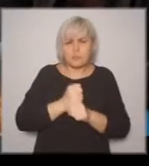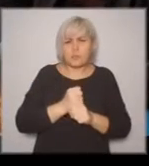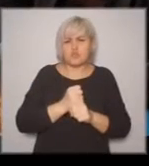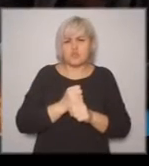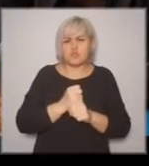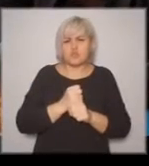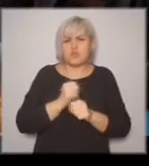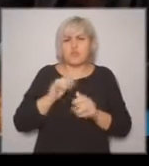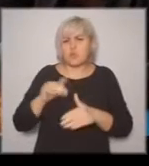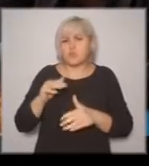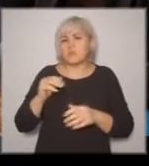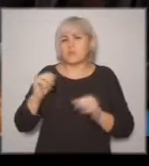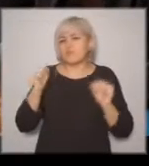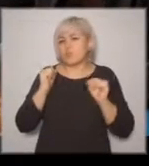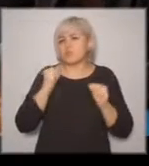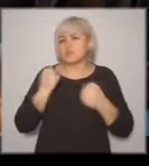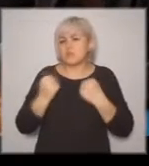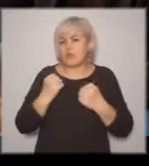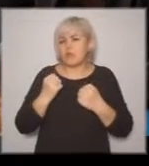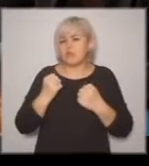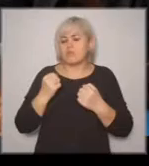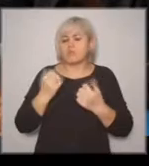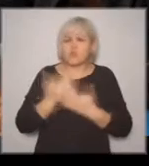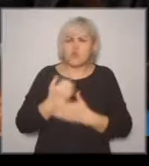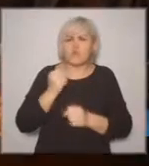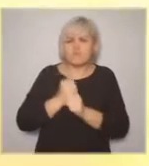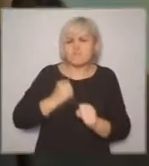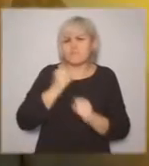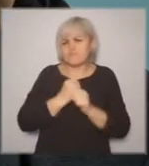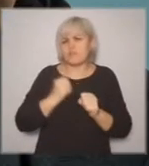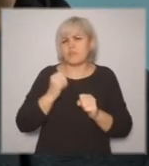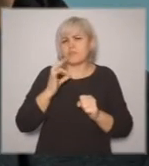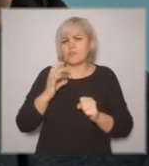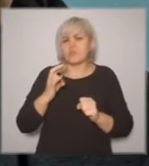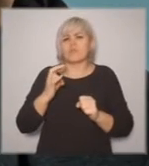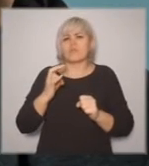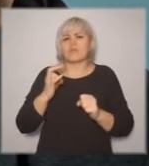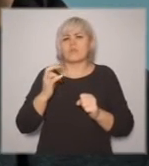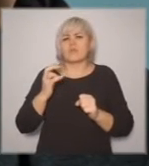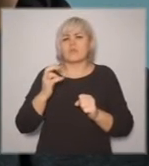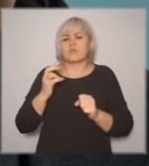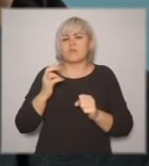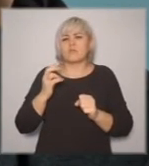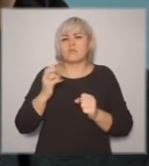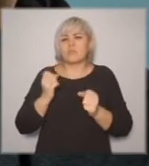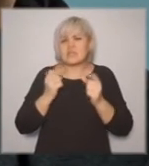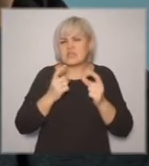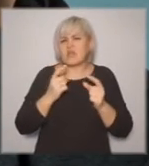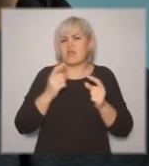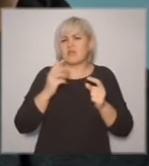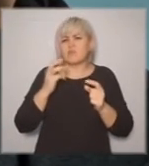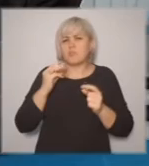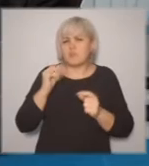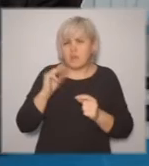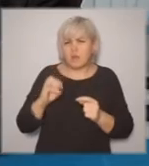как танк. Он пашет в том же спортзале, он пашет в поле, он толкает, он